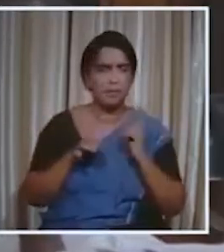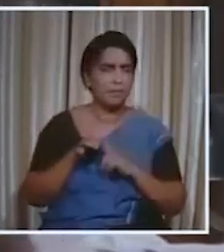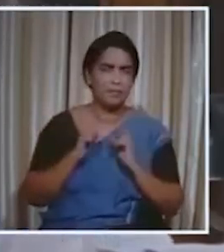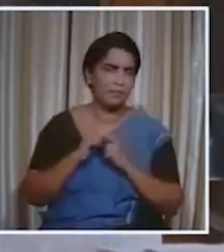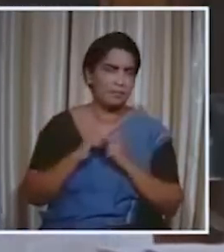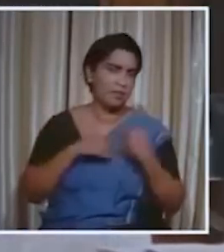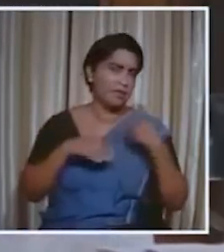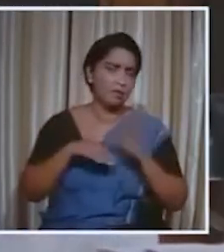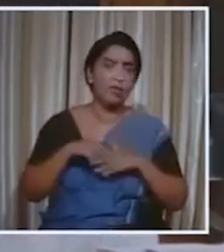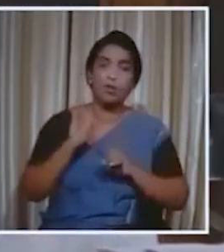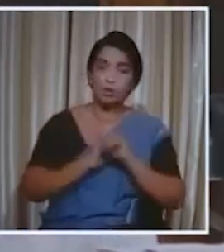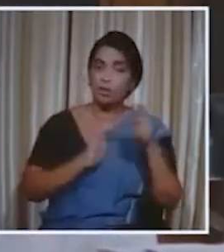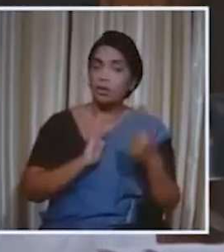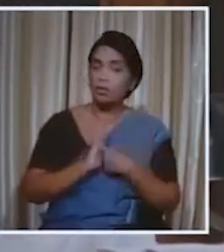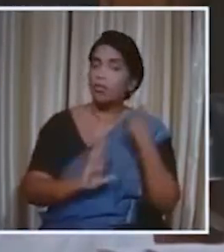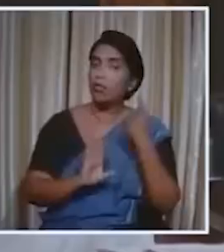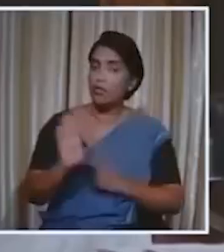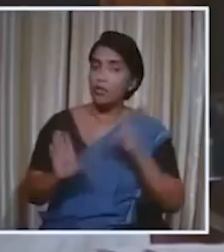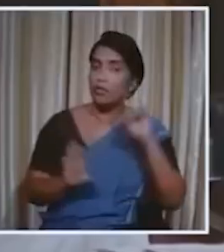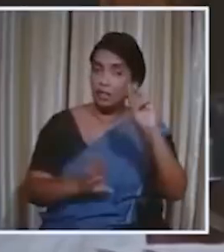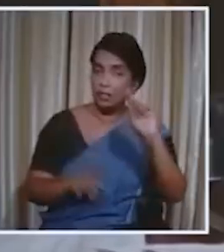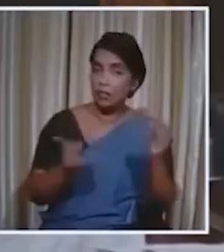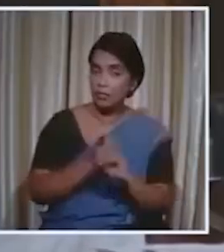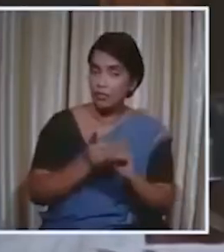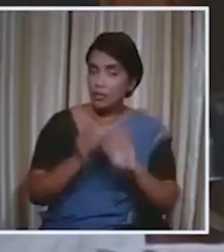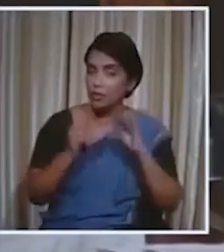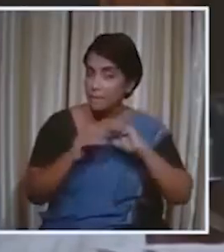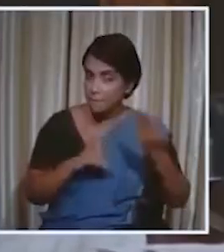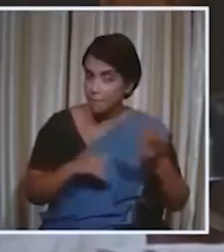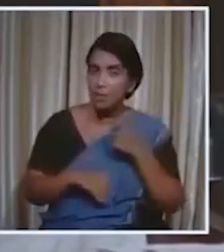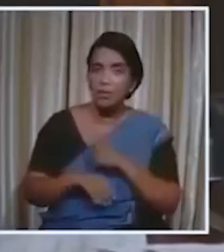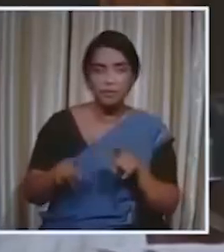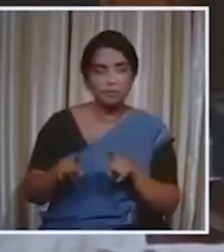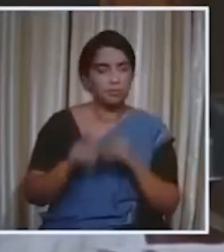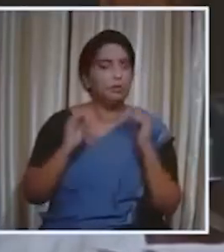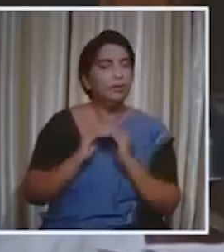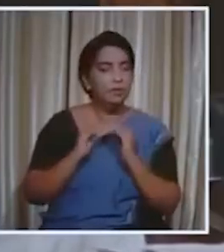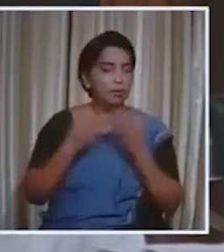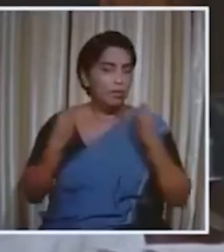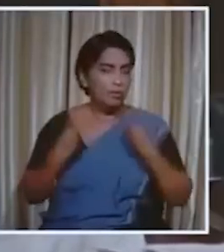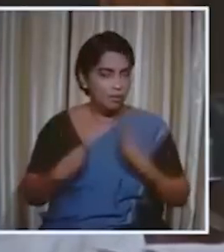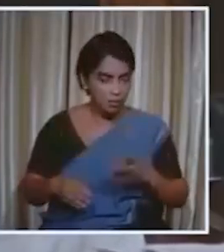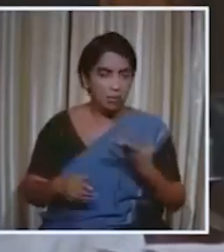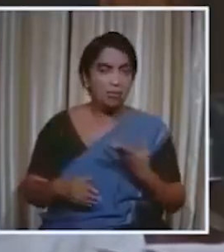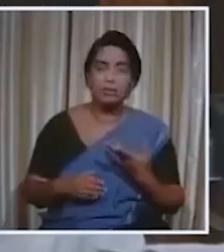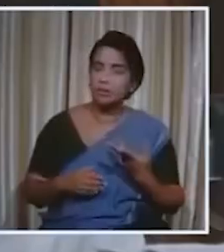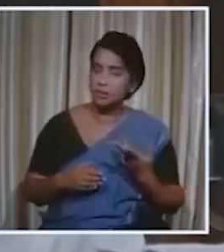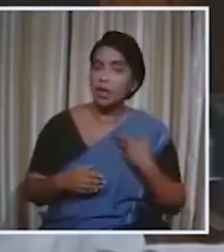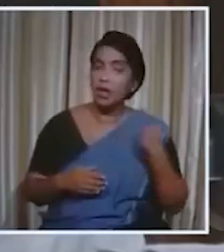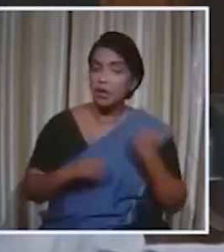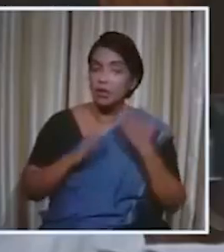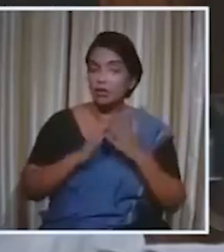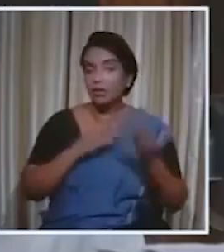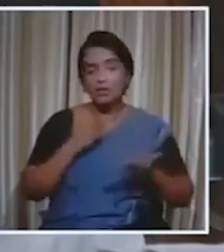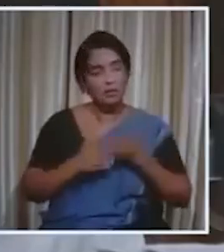கிழக்கு புறத்தளவில் 30 வருட யுத்தம் காரணமாக வீடுகளை இழந்து வீடுகள் இல்லாமல் போய் புதிதாக கட்டின வீடுகளும் யுத்தத்தின்